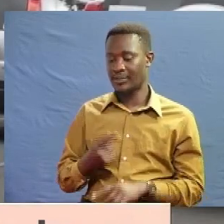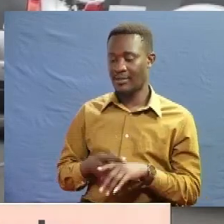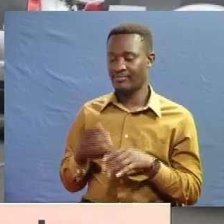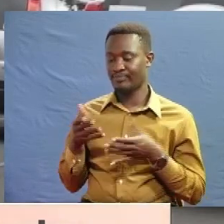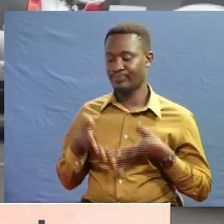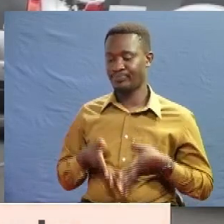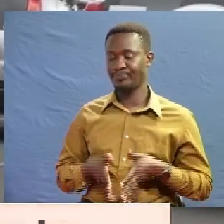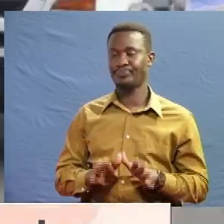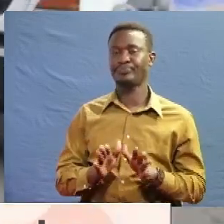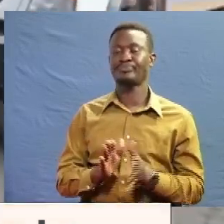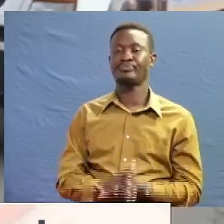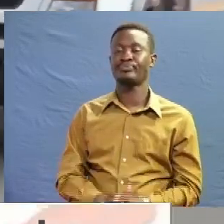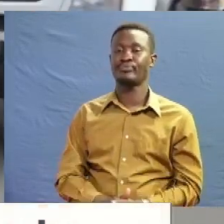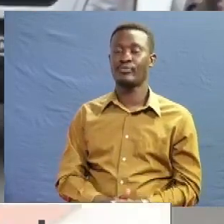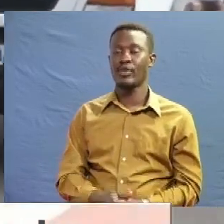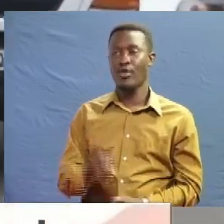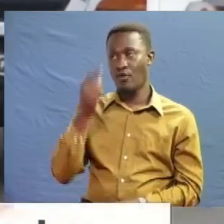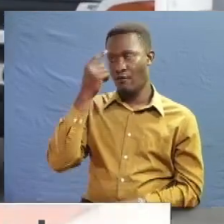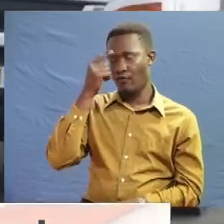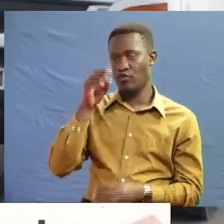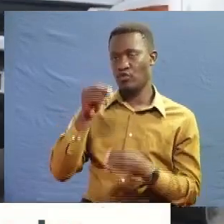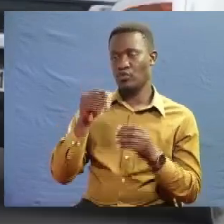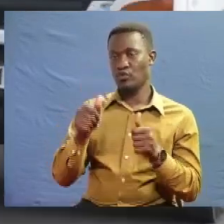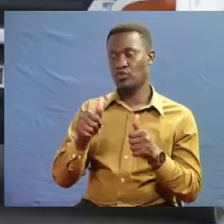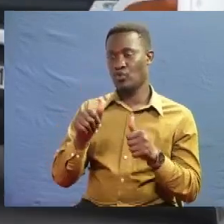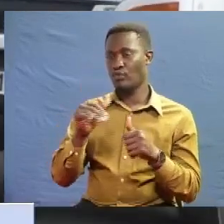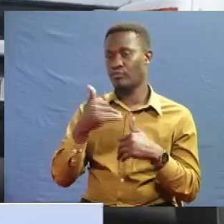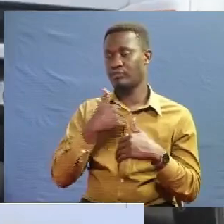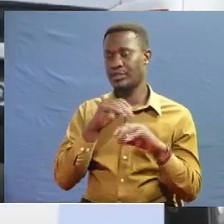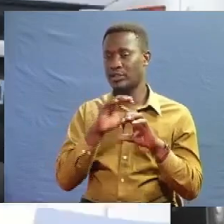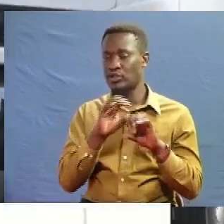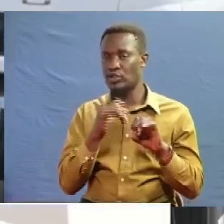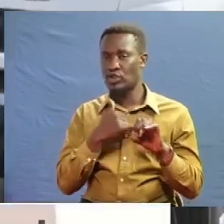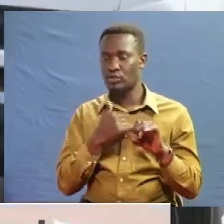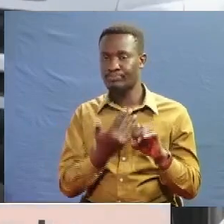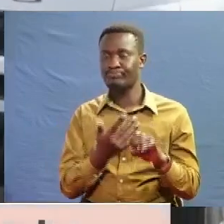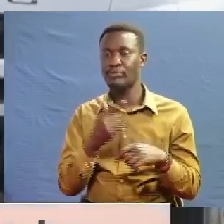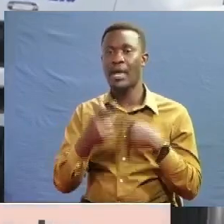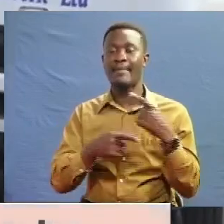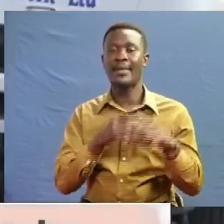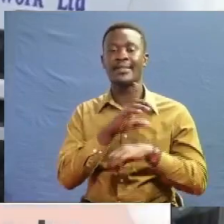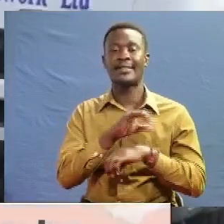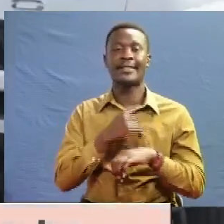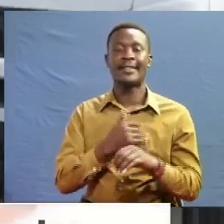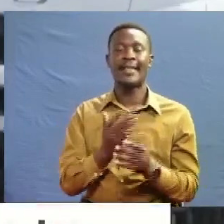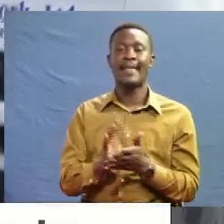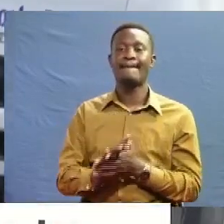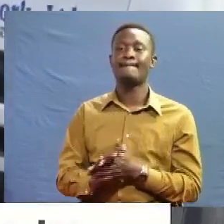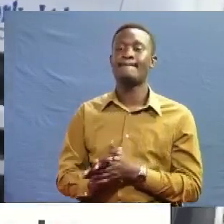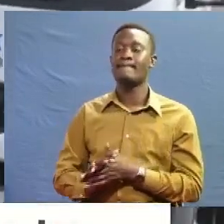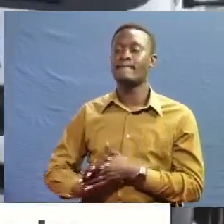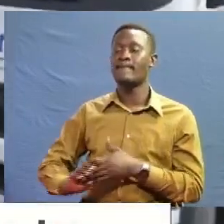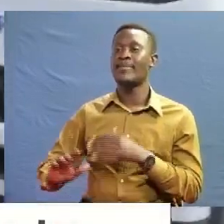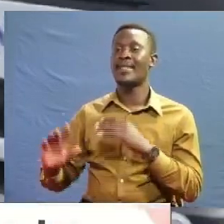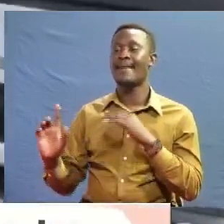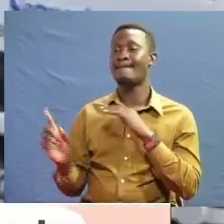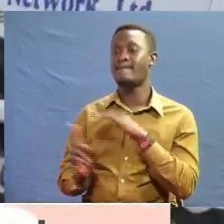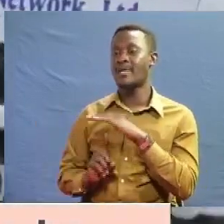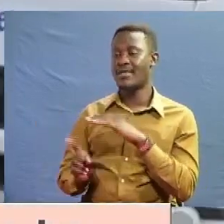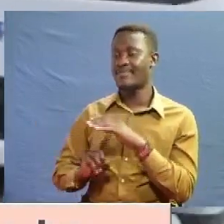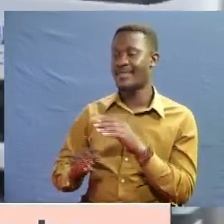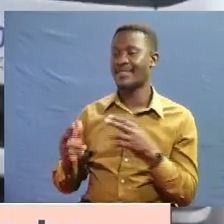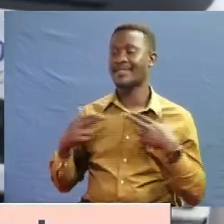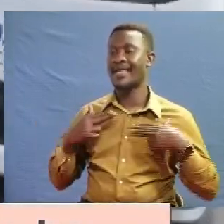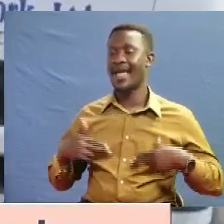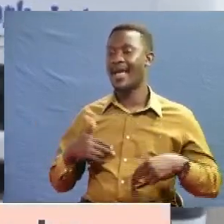anapozaliwa. Hili kutatua ukosefu wa chanjo katika siku za usoni, Katibu wa Wizara ya Afya Duale alisema kumekuwa